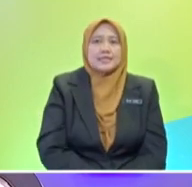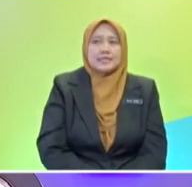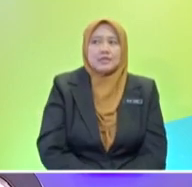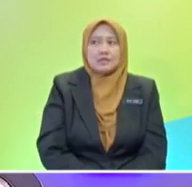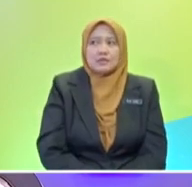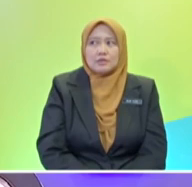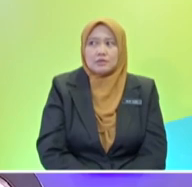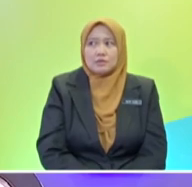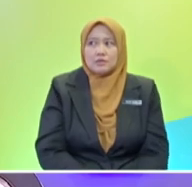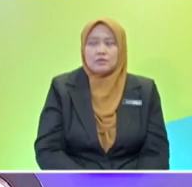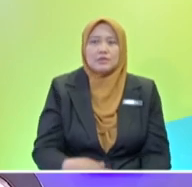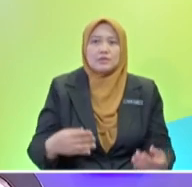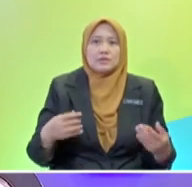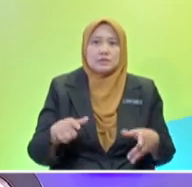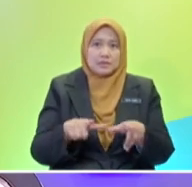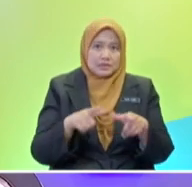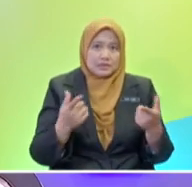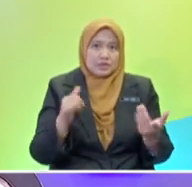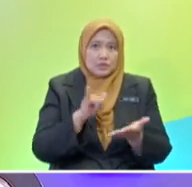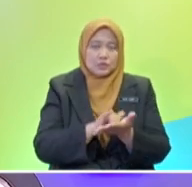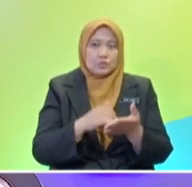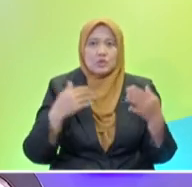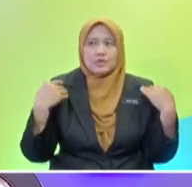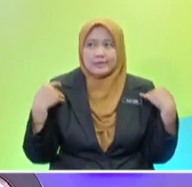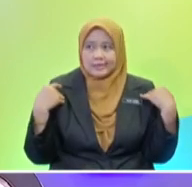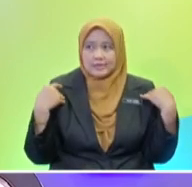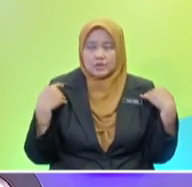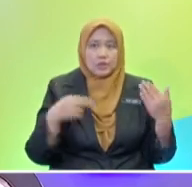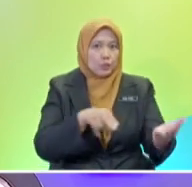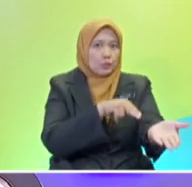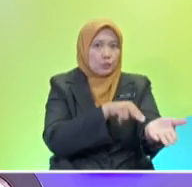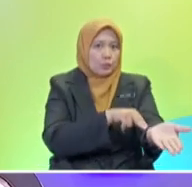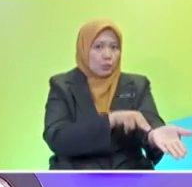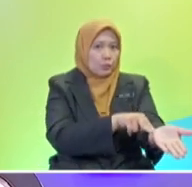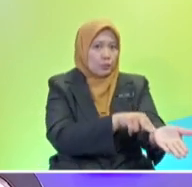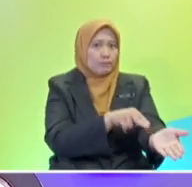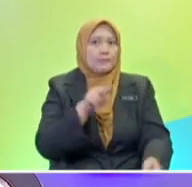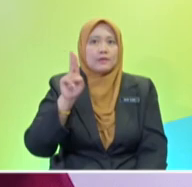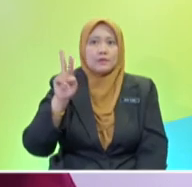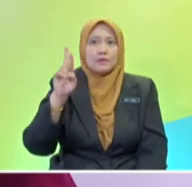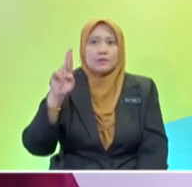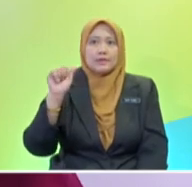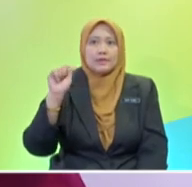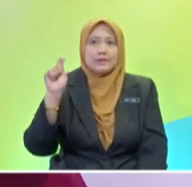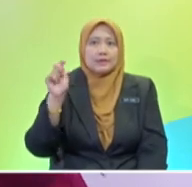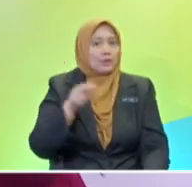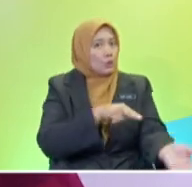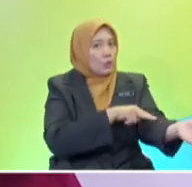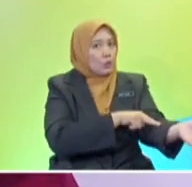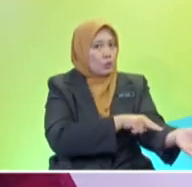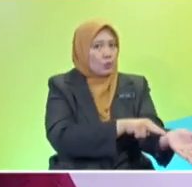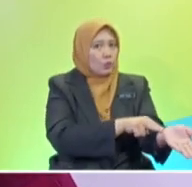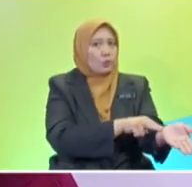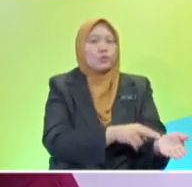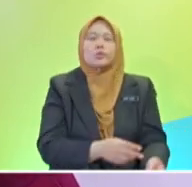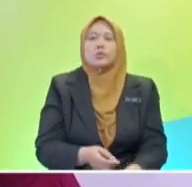pula daun ni, dia ada urat-urat daun. Dia ada urat-urat. Kalau macam ni kita